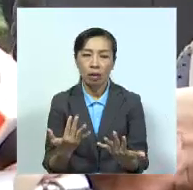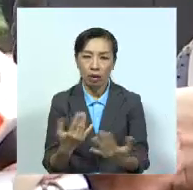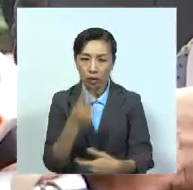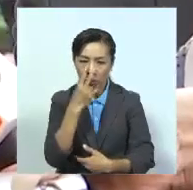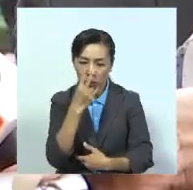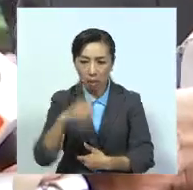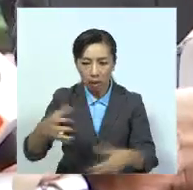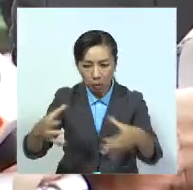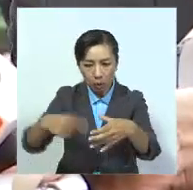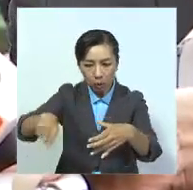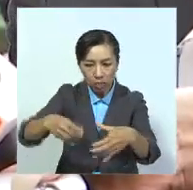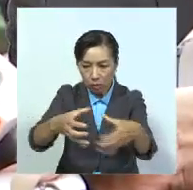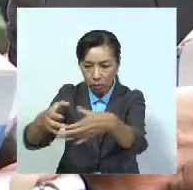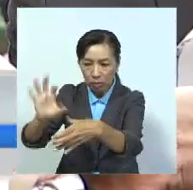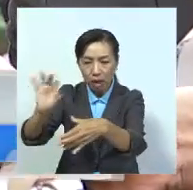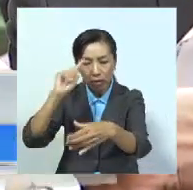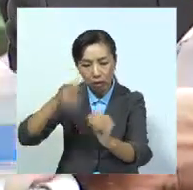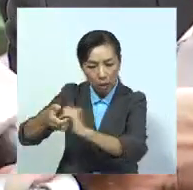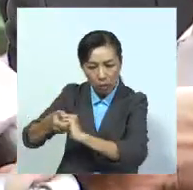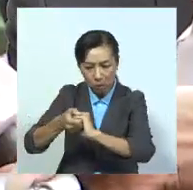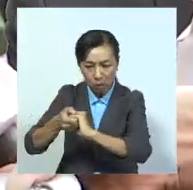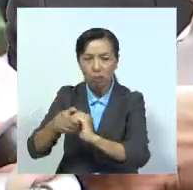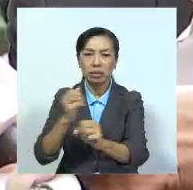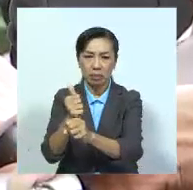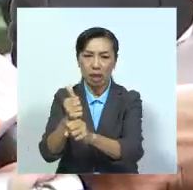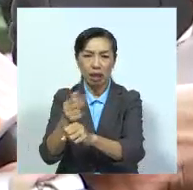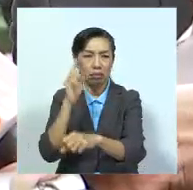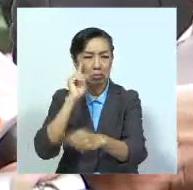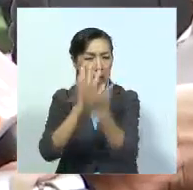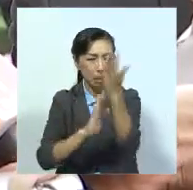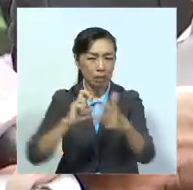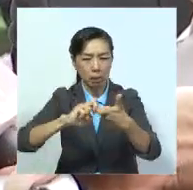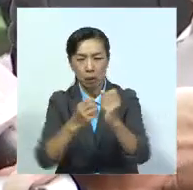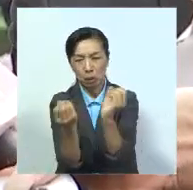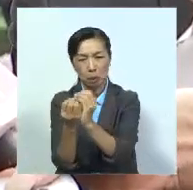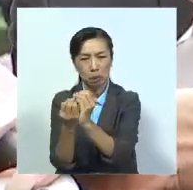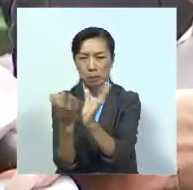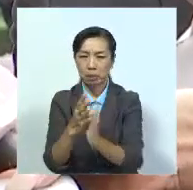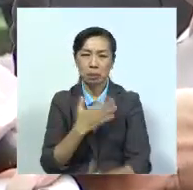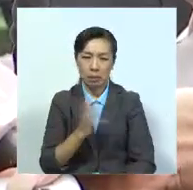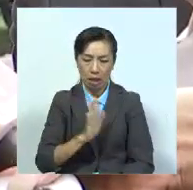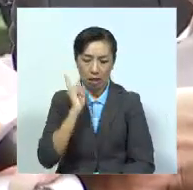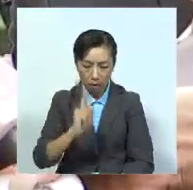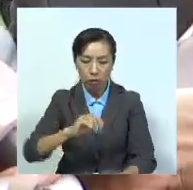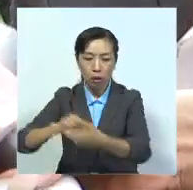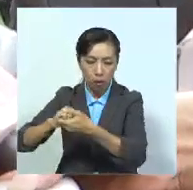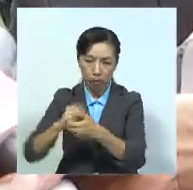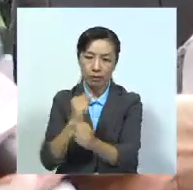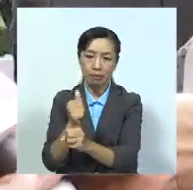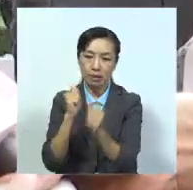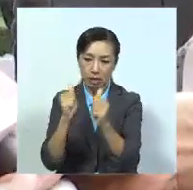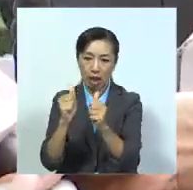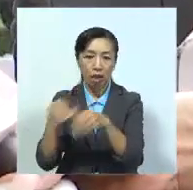ก็คงต้องอยู่กันได้นะไม่งั้นประเทศชาติก็จะยิ่งระส่ำระสายกันไปนะก็ต้องทำงานร่วมกันได้ล่ะเ